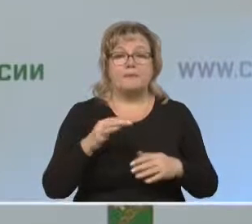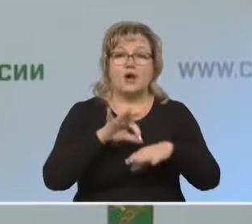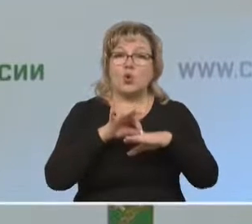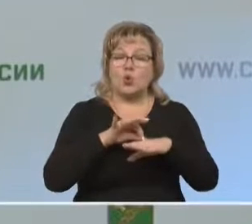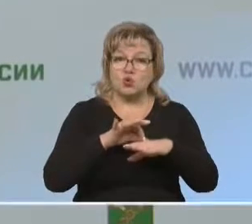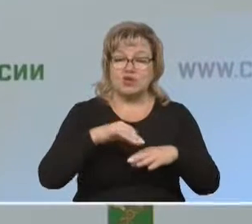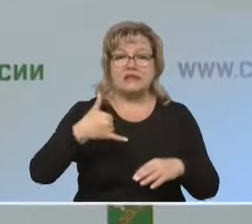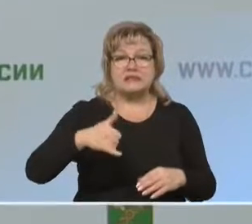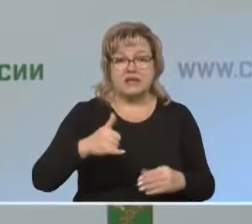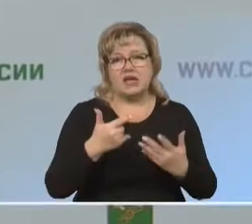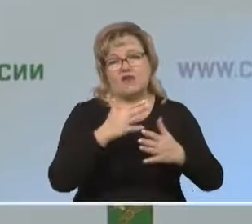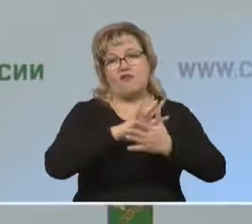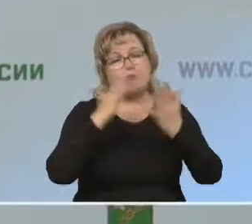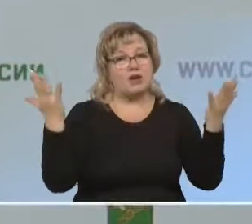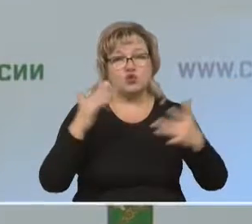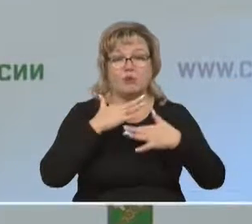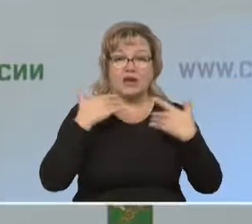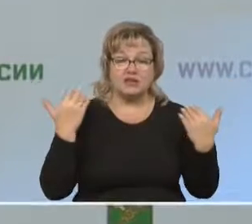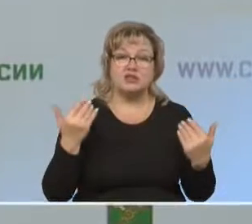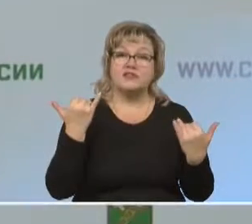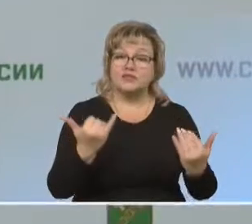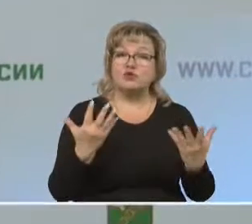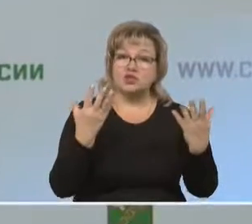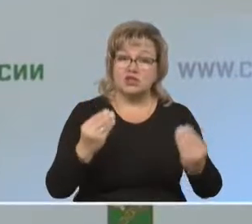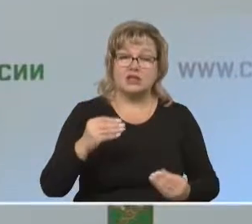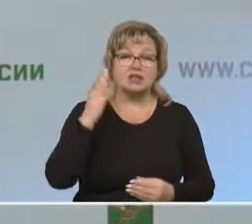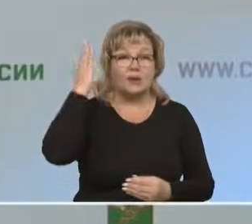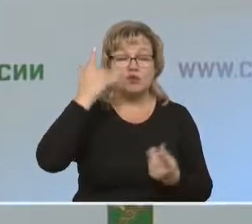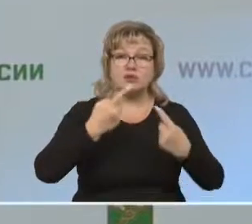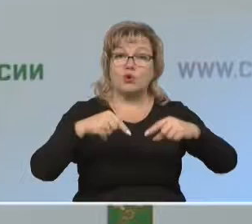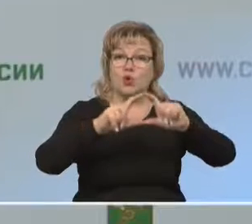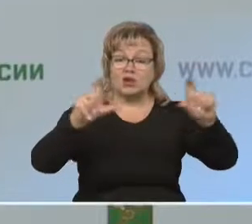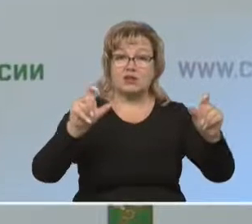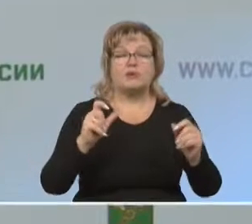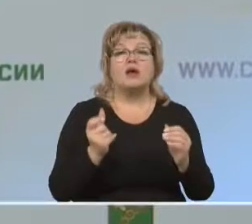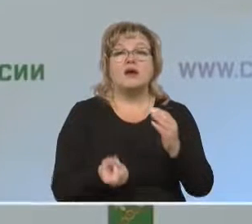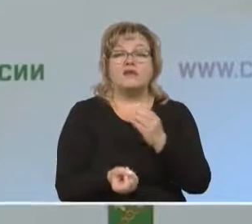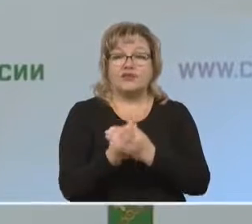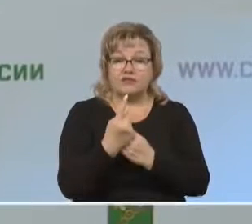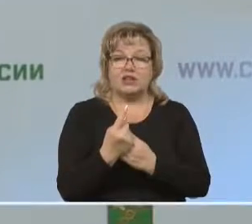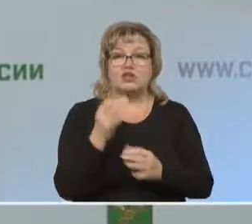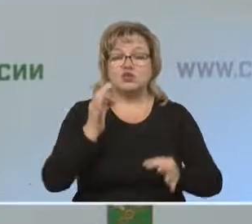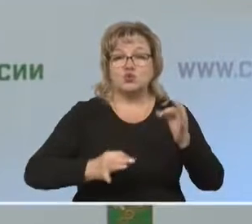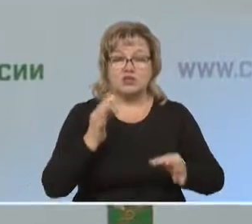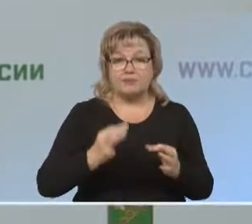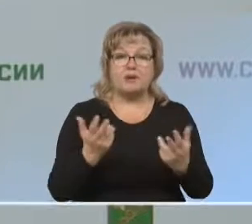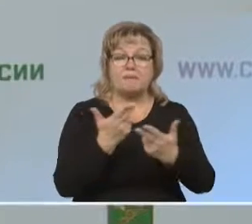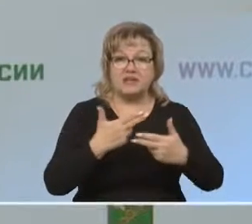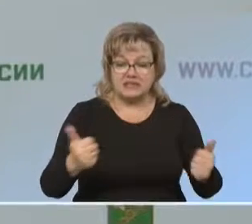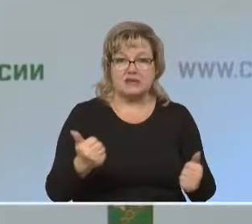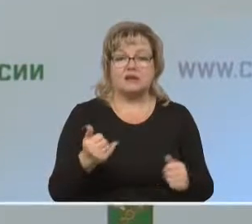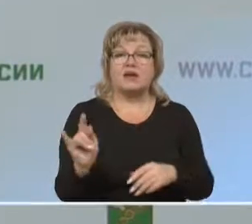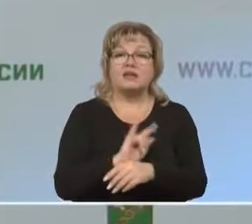кожгалантерея в большом количестве. Сегодня, на сегодняшний день таможенными органами выявлено и уже судебными органами